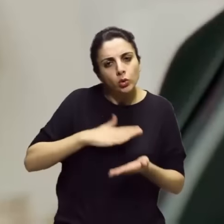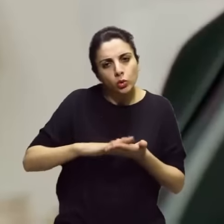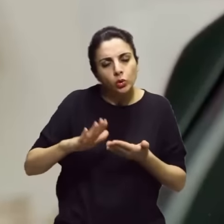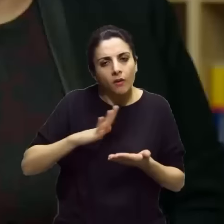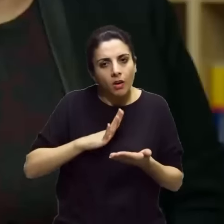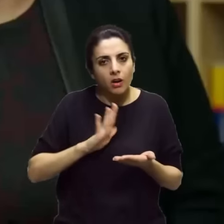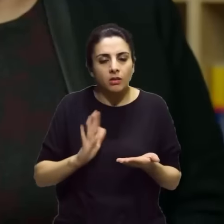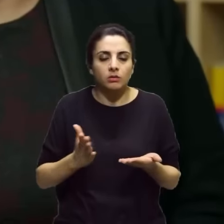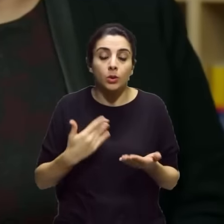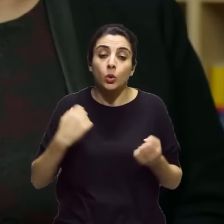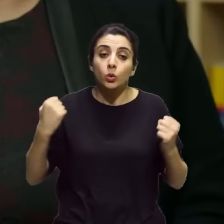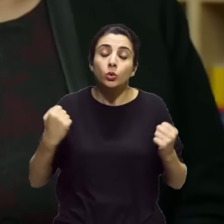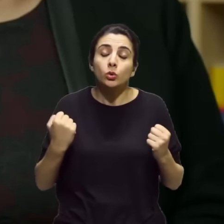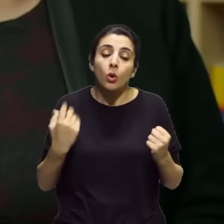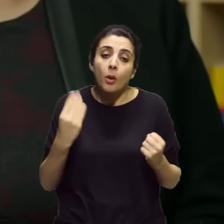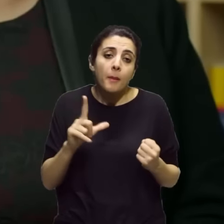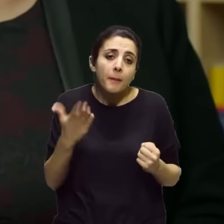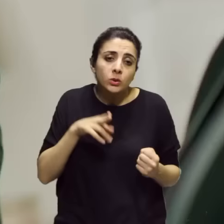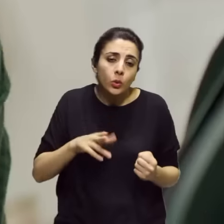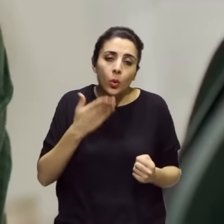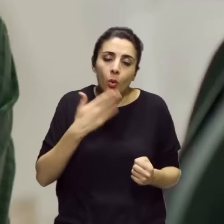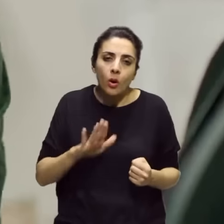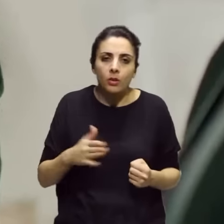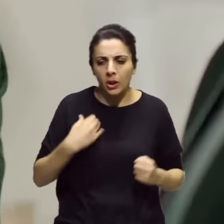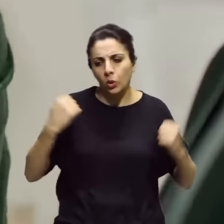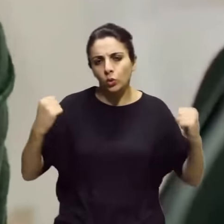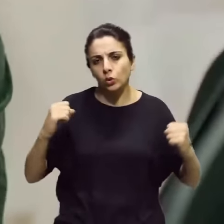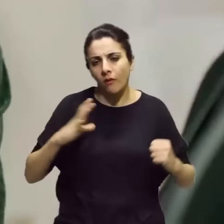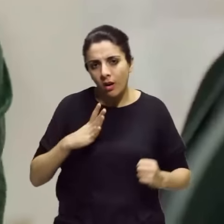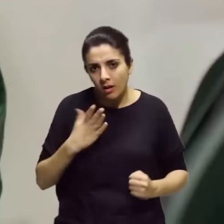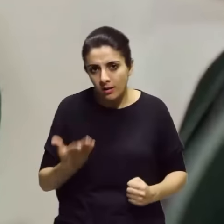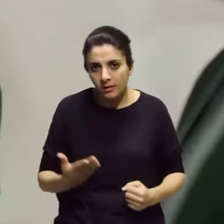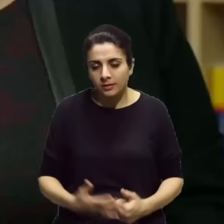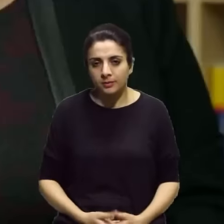yani. Güçlü olmaktan başka çarem yok. Zaten güçlüyüm ben.